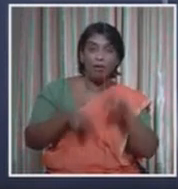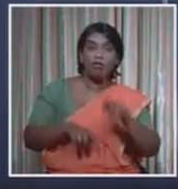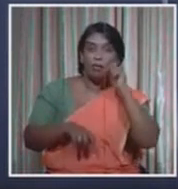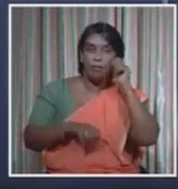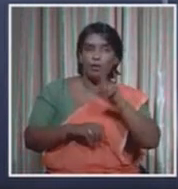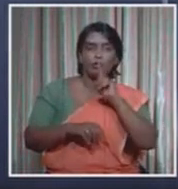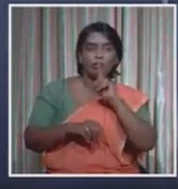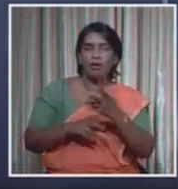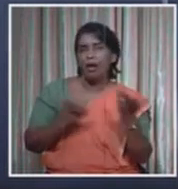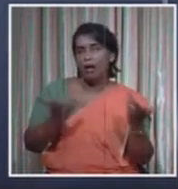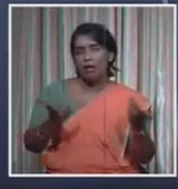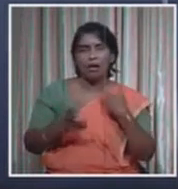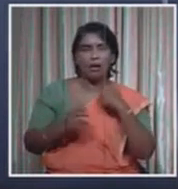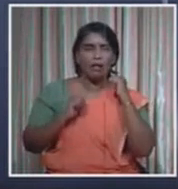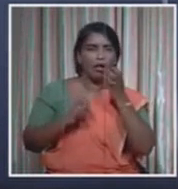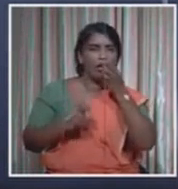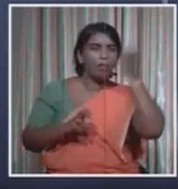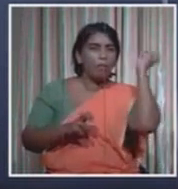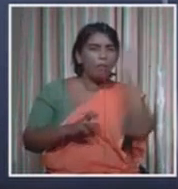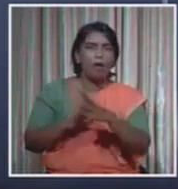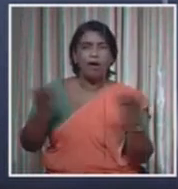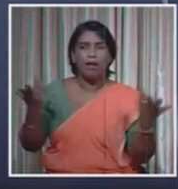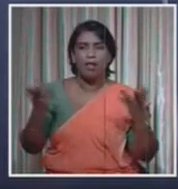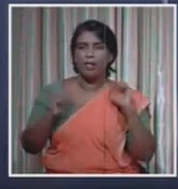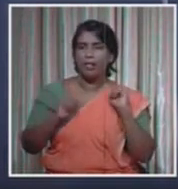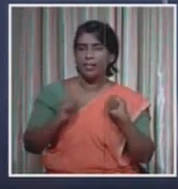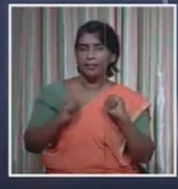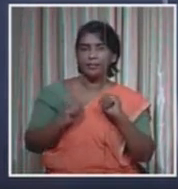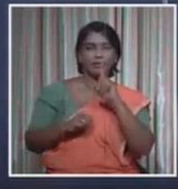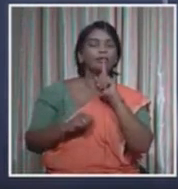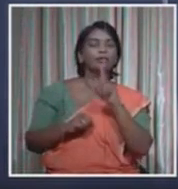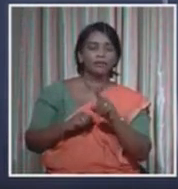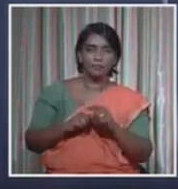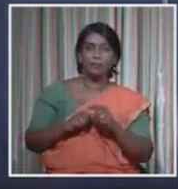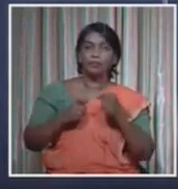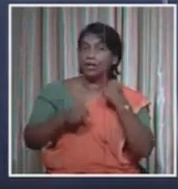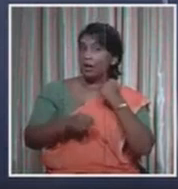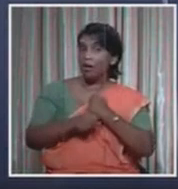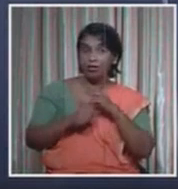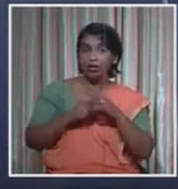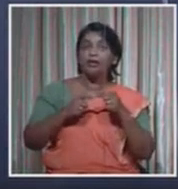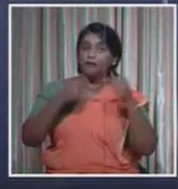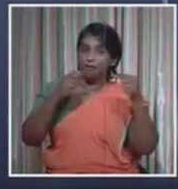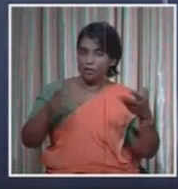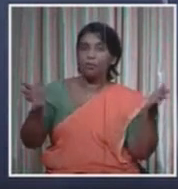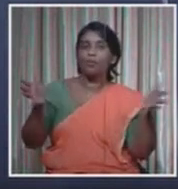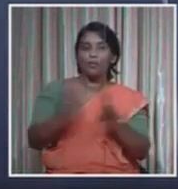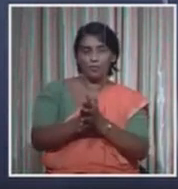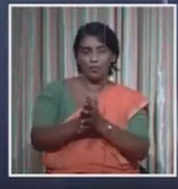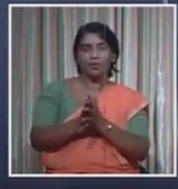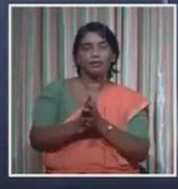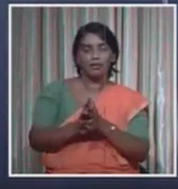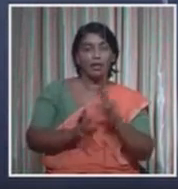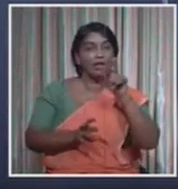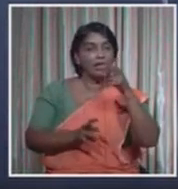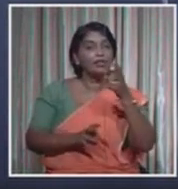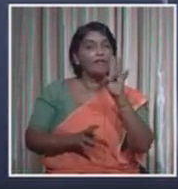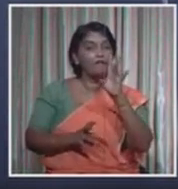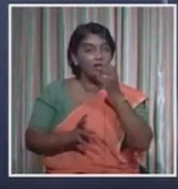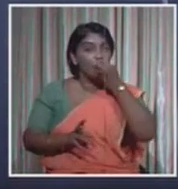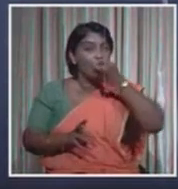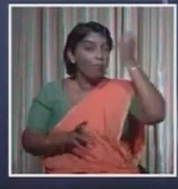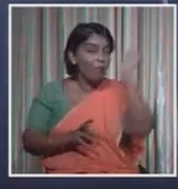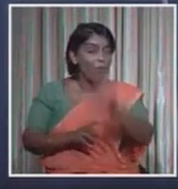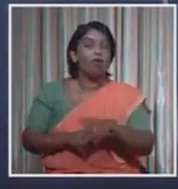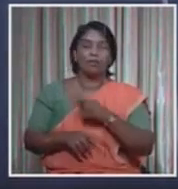කියන්නේ ඇයි මේ පාර්ලිමේන්තුවේ බෝම්බ ගහන්නේ නැත්තේ කියලා අහන්නේ. ආණ්ඩු පක්ෂය විතරක් නෙමෙයි විරෝධ පක්ෂය එක්ක 225ම බෝම්බ ගහන